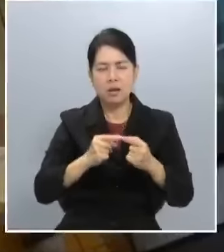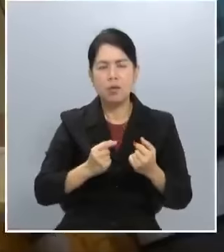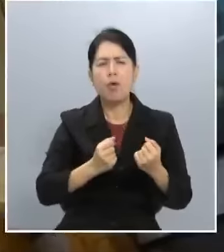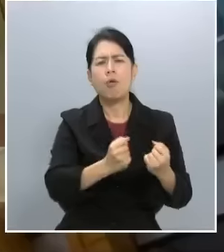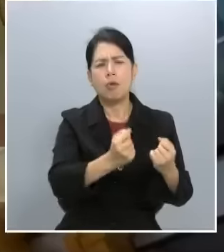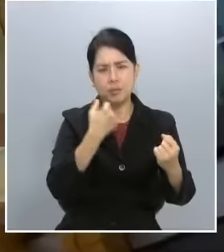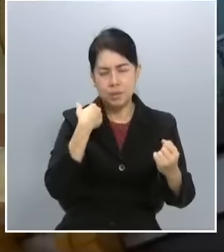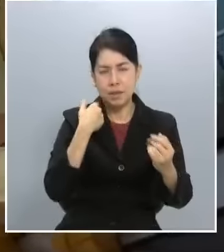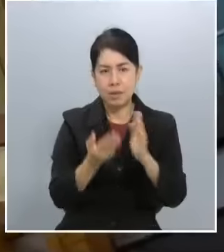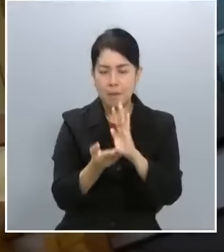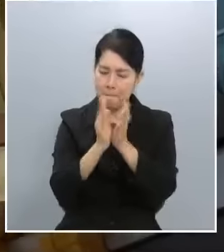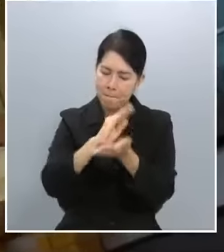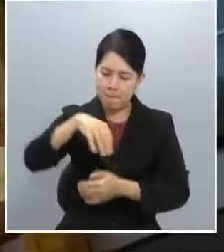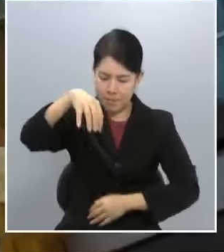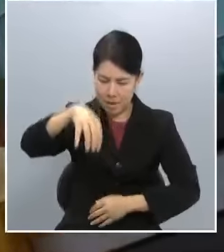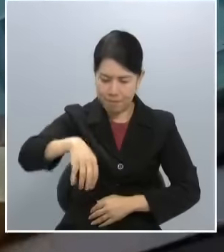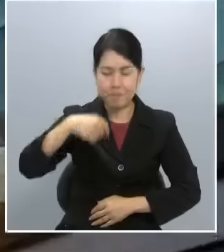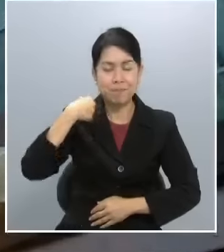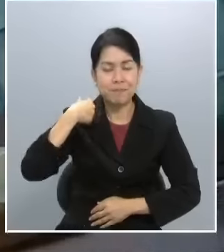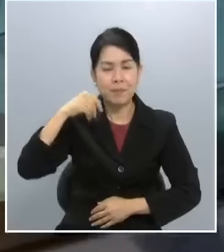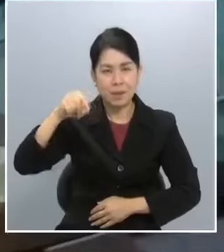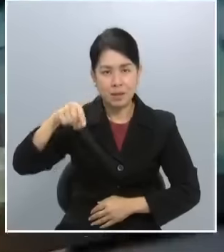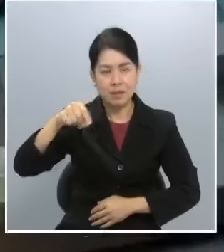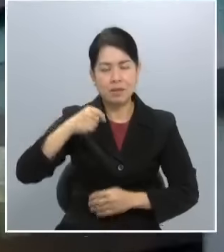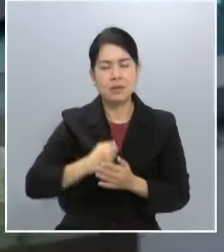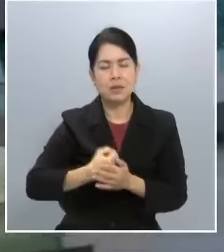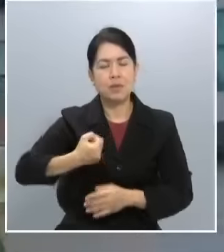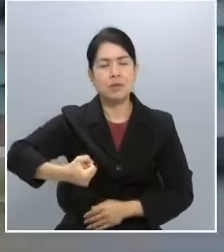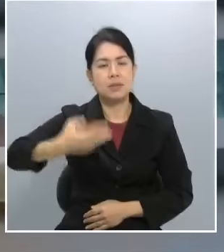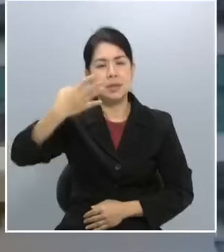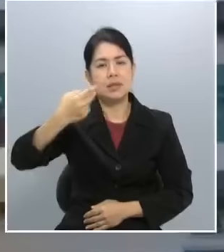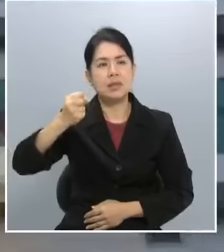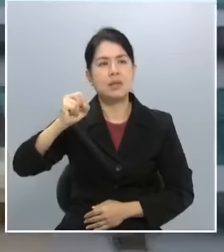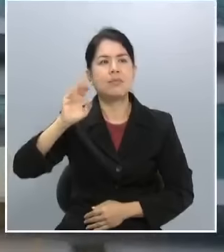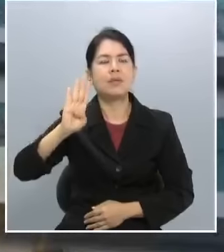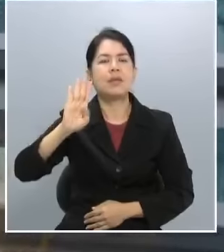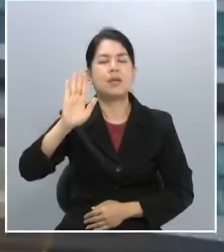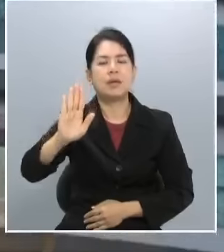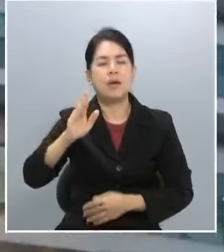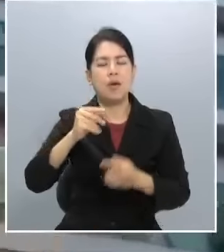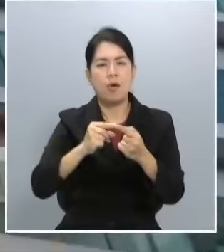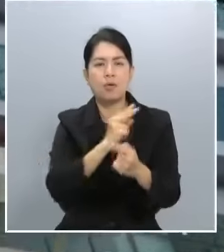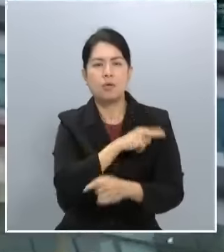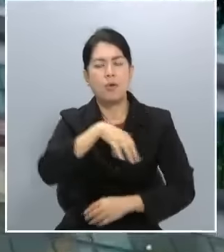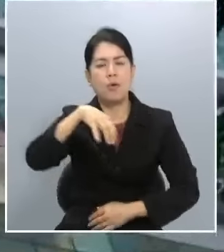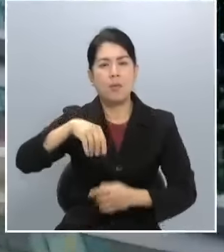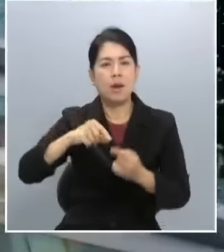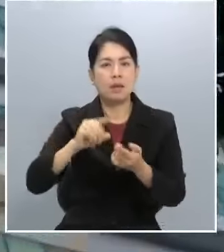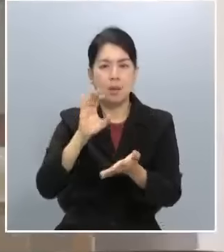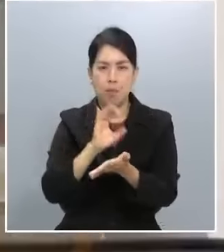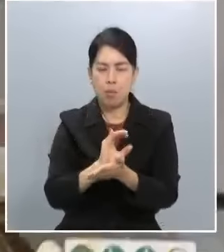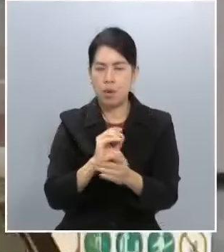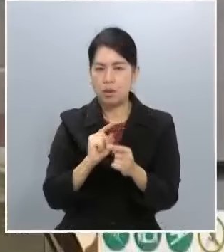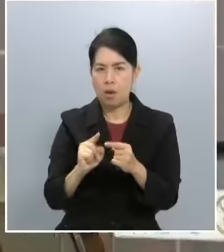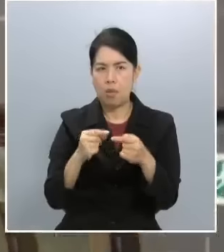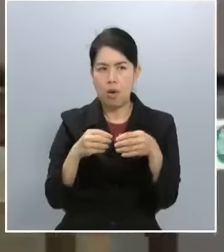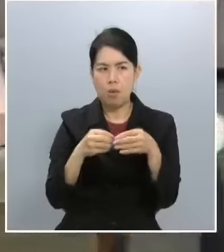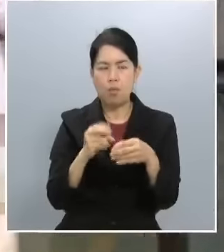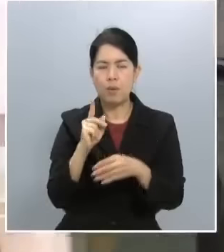รณ์88พรรษาซึ่งตรงนี้แหละชั้น14โดยไม่ให้สื่อสารมวลชนขึ้นไปด้วยแต่ประการ